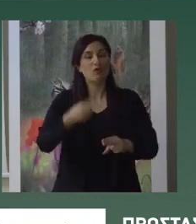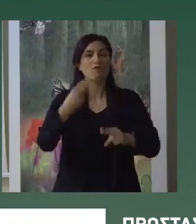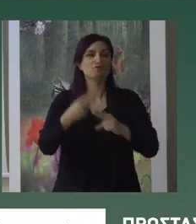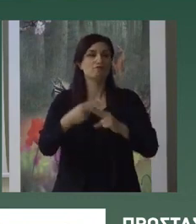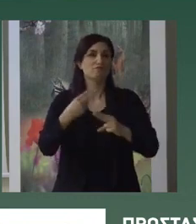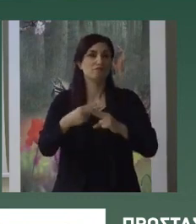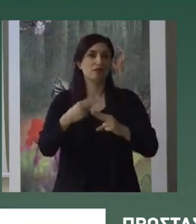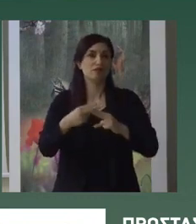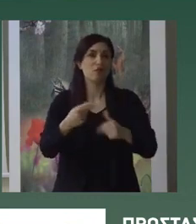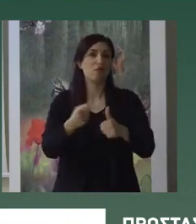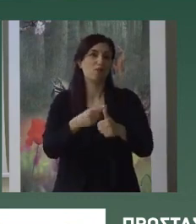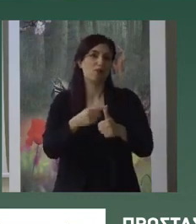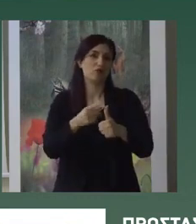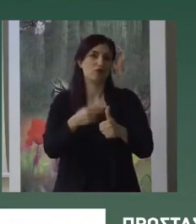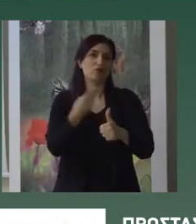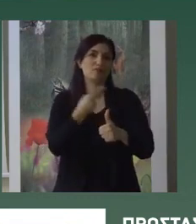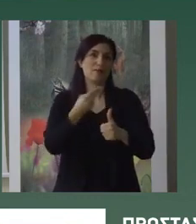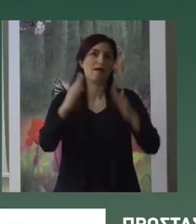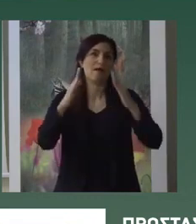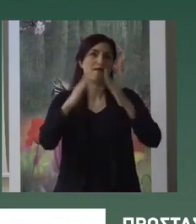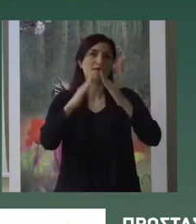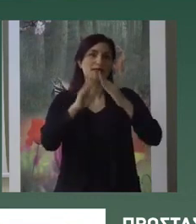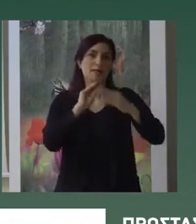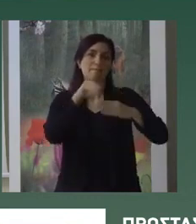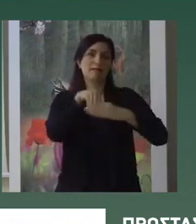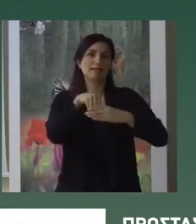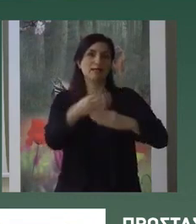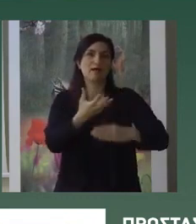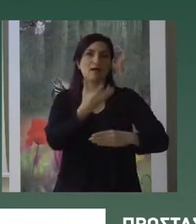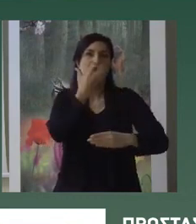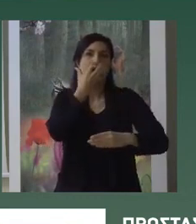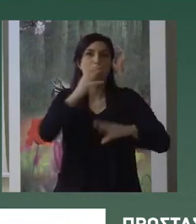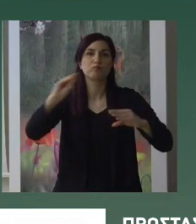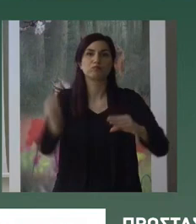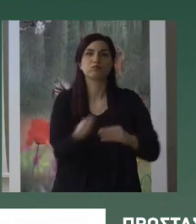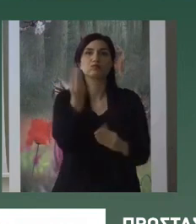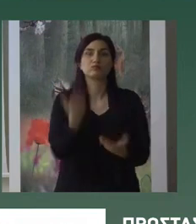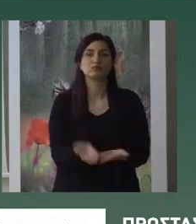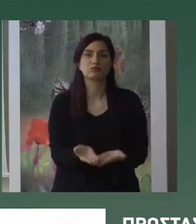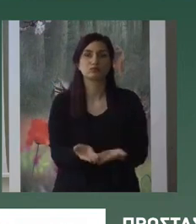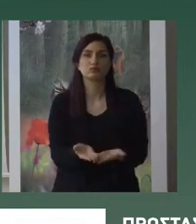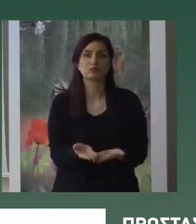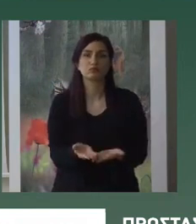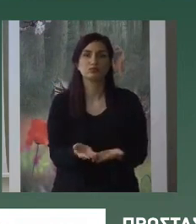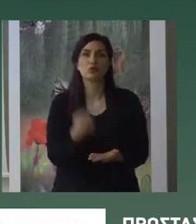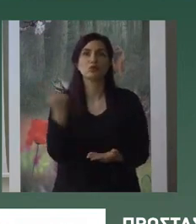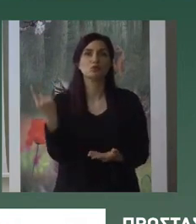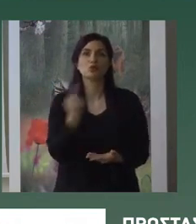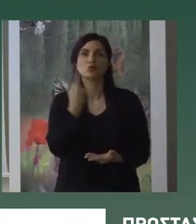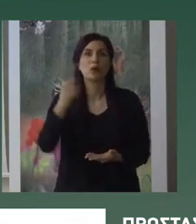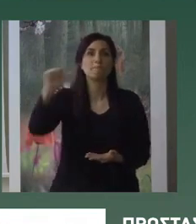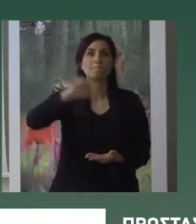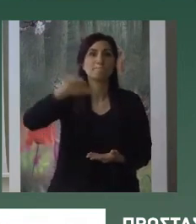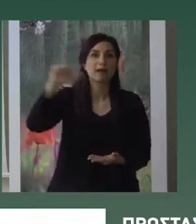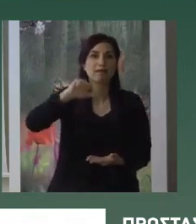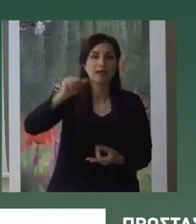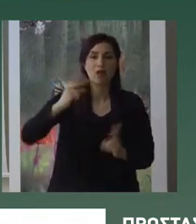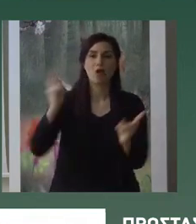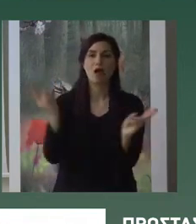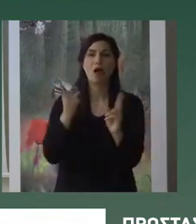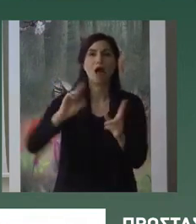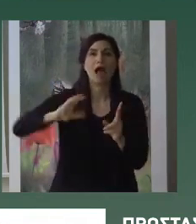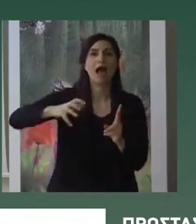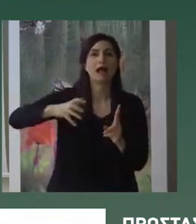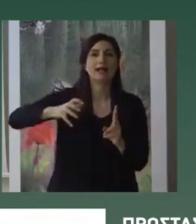για τη θέρμανση, τη θέρμανση των κτηρίων. Έναν άλλο τρόπο, γιατί αυτός ο σημερινός βασίζεται σε πετρέλαιο και φυσικό αέριο, δηλαδή δύο